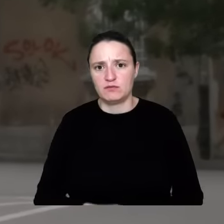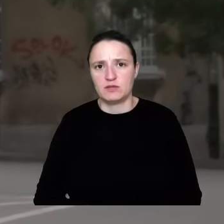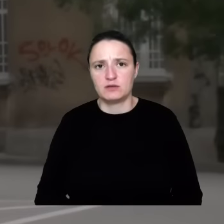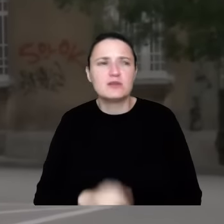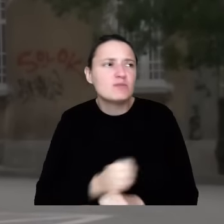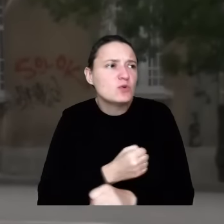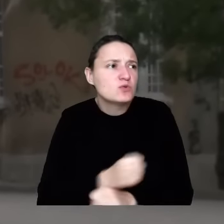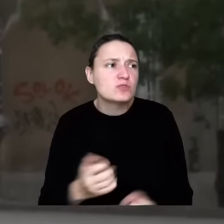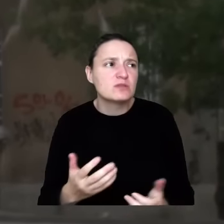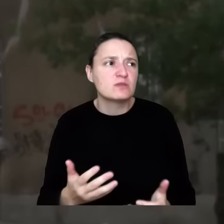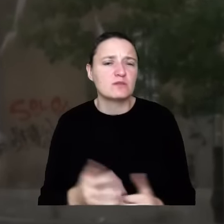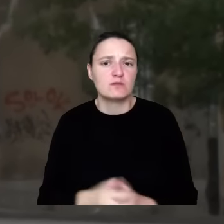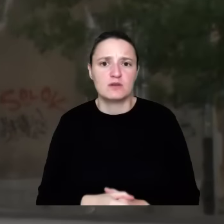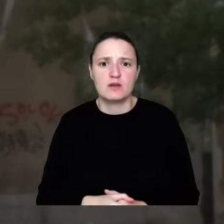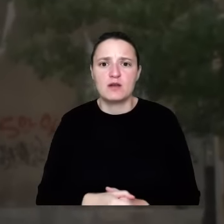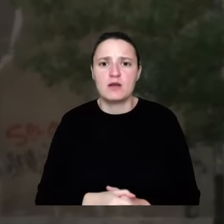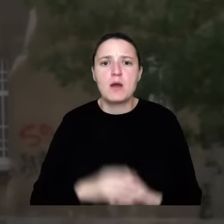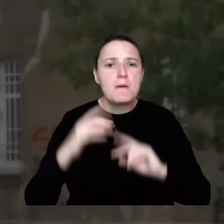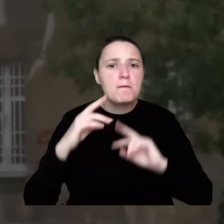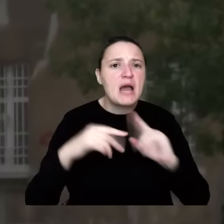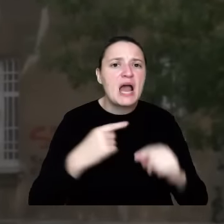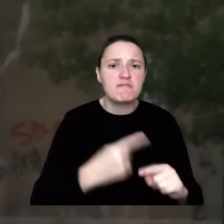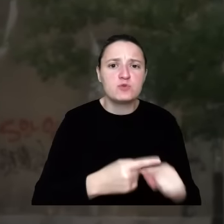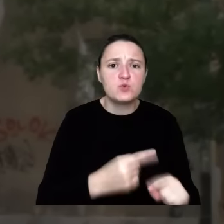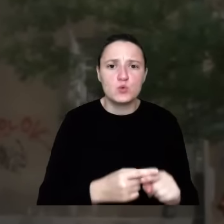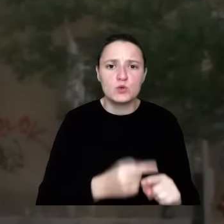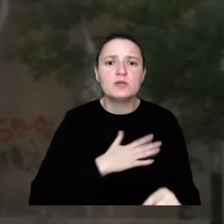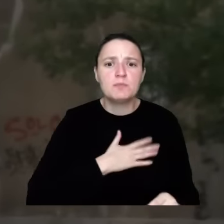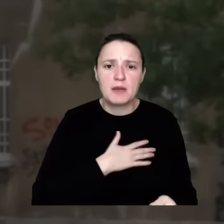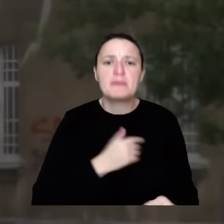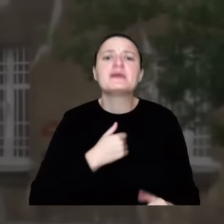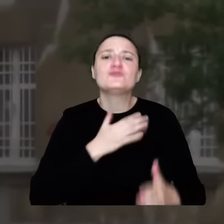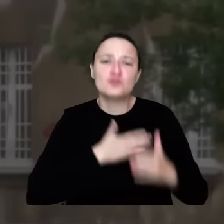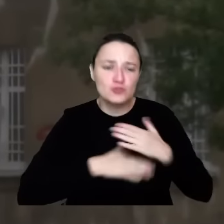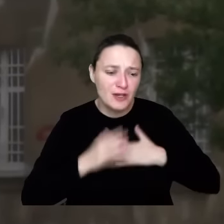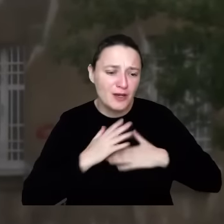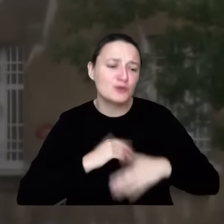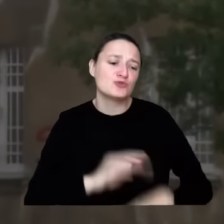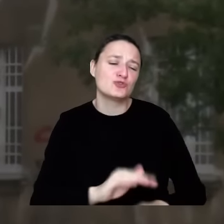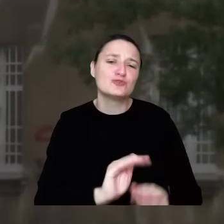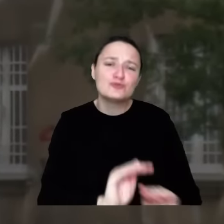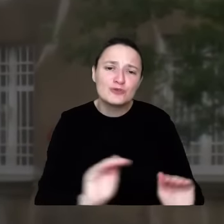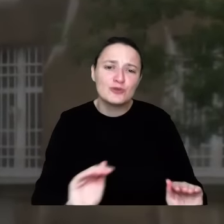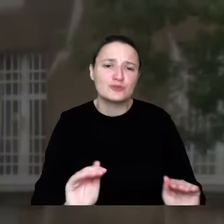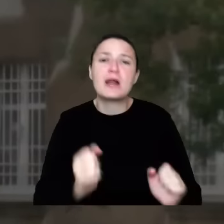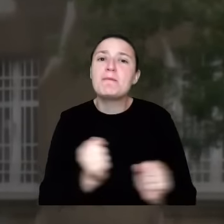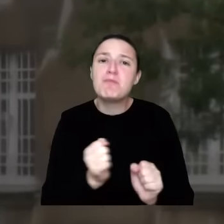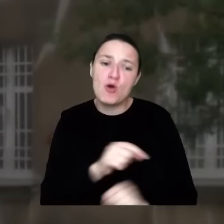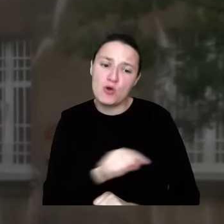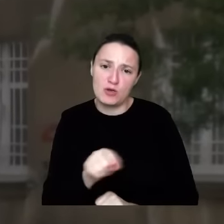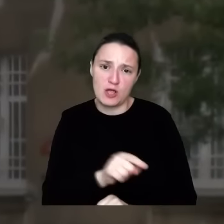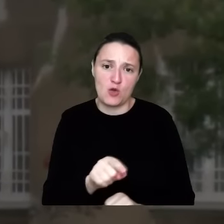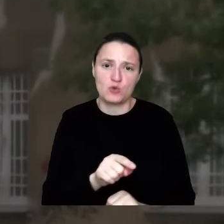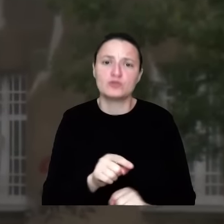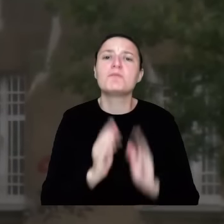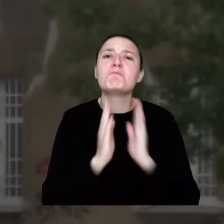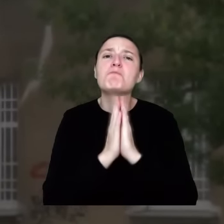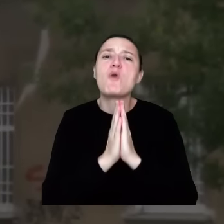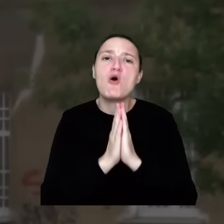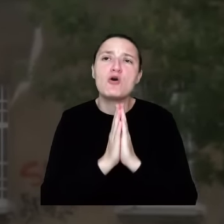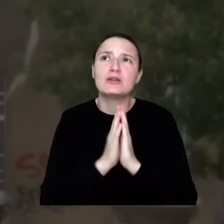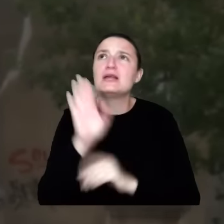Niemożliwe. Mam prawnuczka, mam prawnusię. Cieszę się z nich, boję się o nich. I modlę się, proszę Boga,